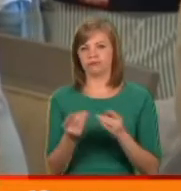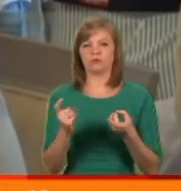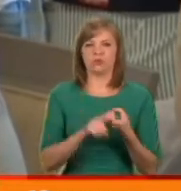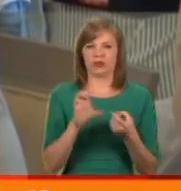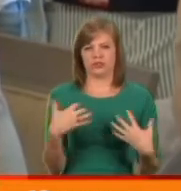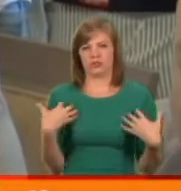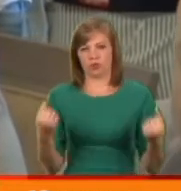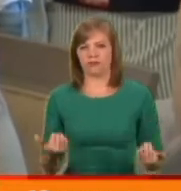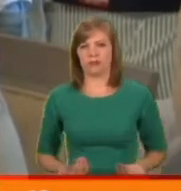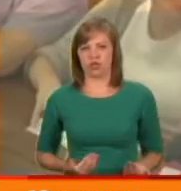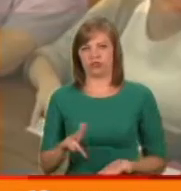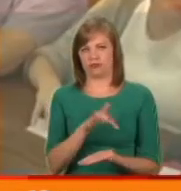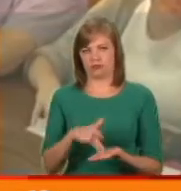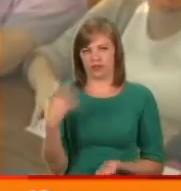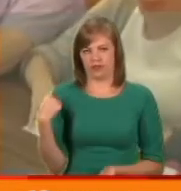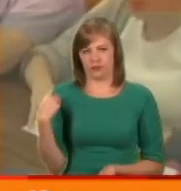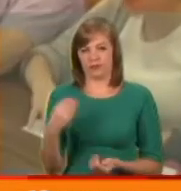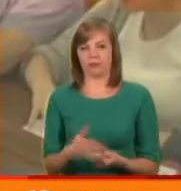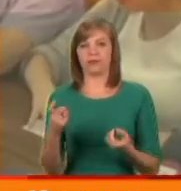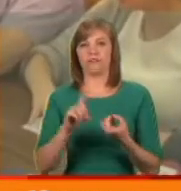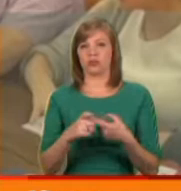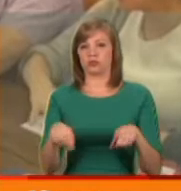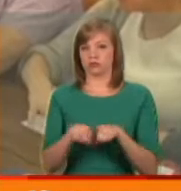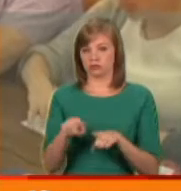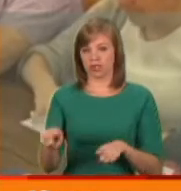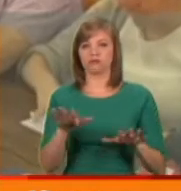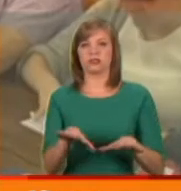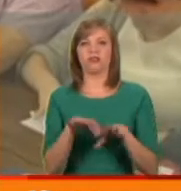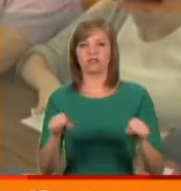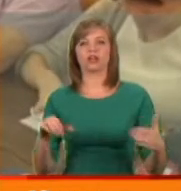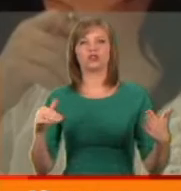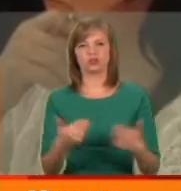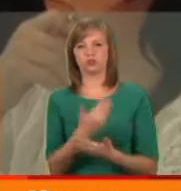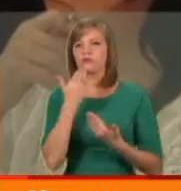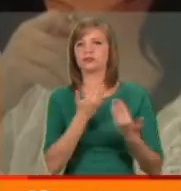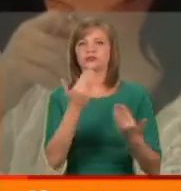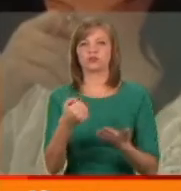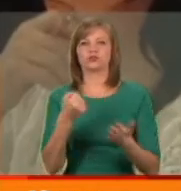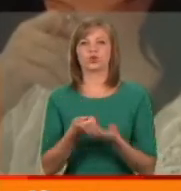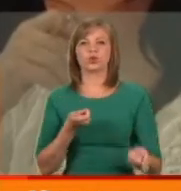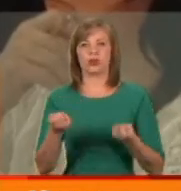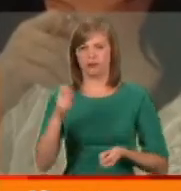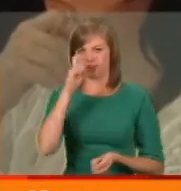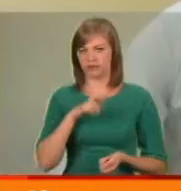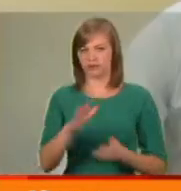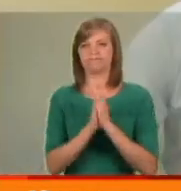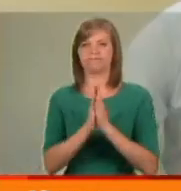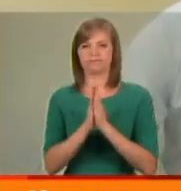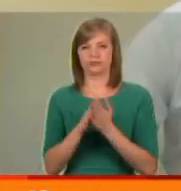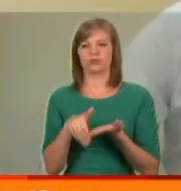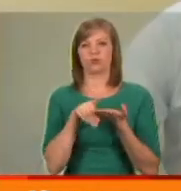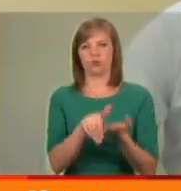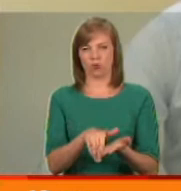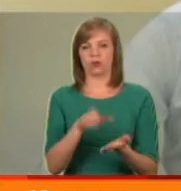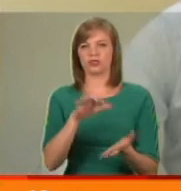зі здоров'ям мешканців міста Львова. У зв'язку з цим місцева влада знову звернулася до керівництва країни з проханням